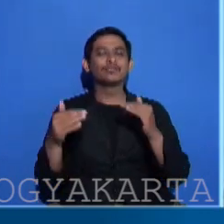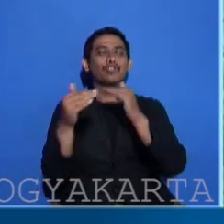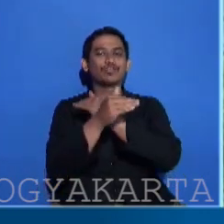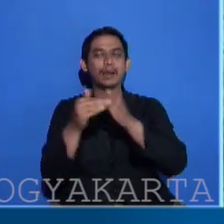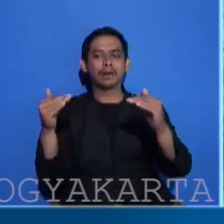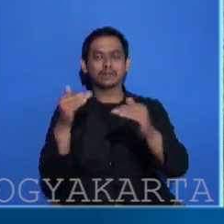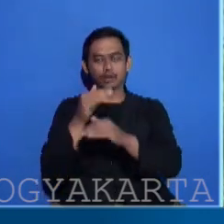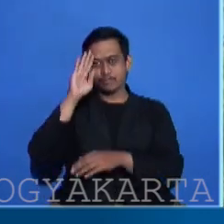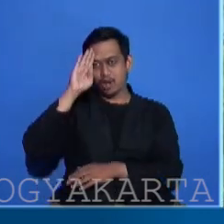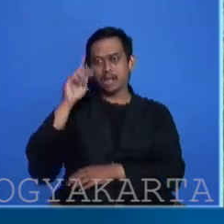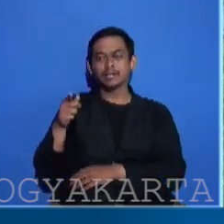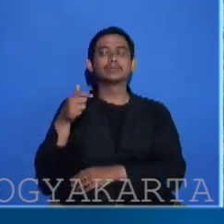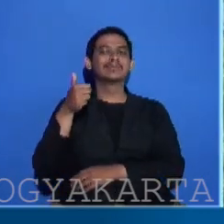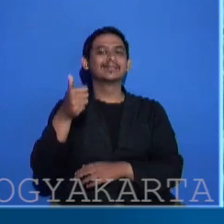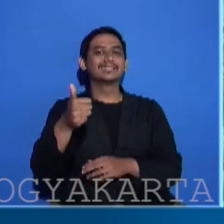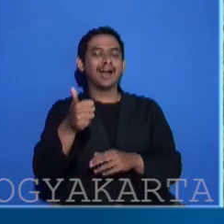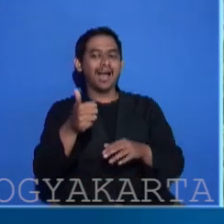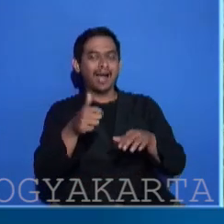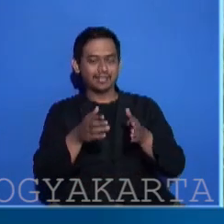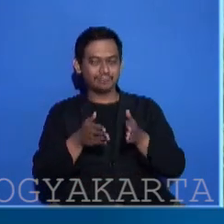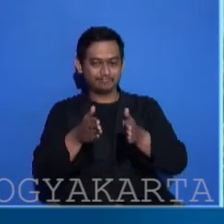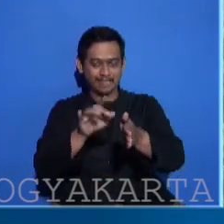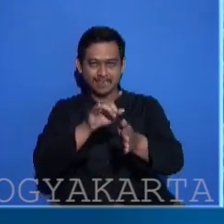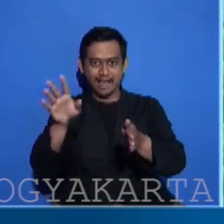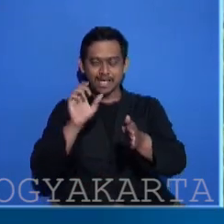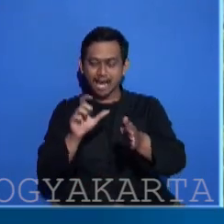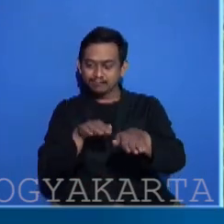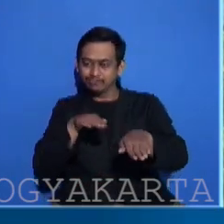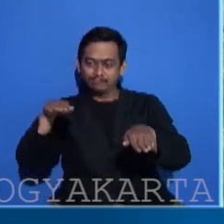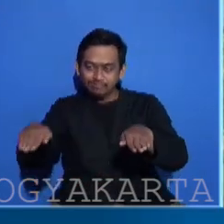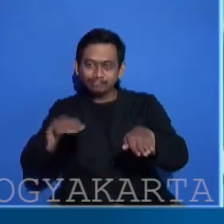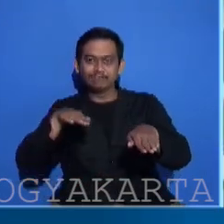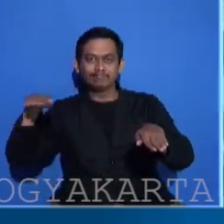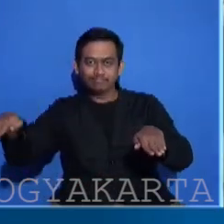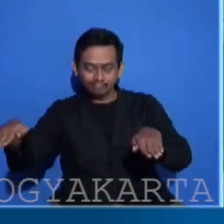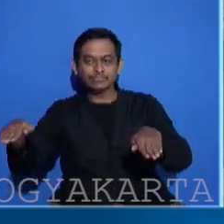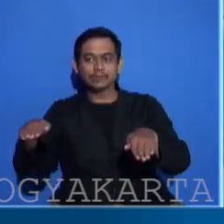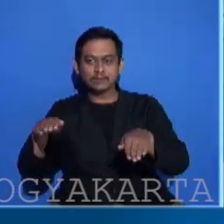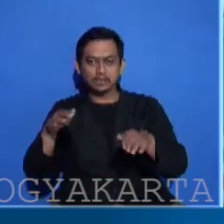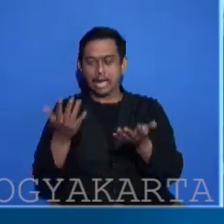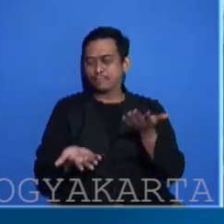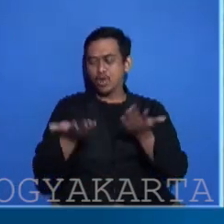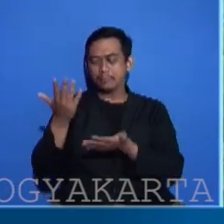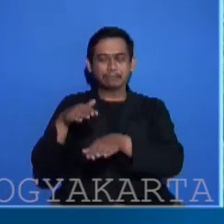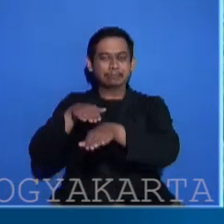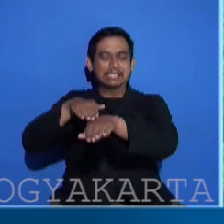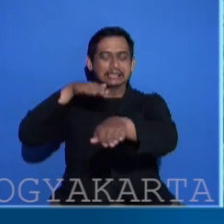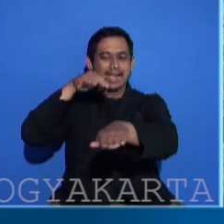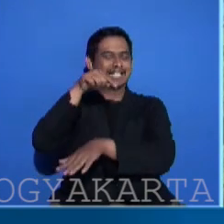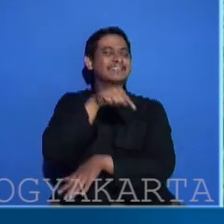Kidul melakukan rekayasa arus lalu lintas di titik-titik kawasan yang diperkirakan menjadi penumpukan kendaraan